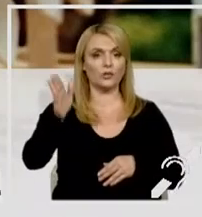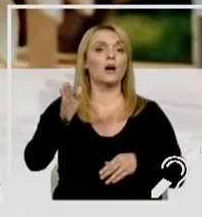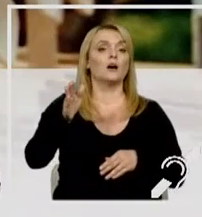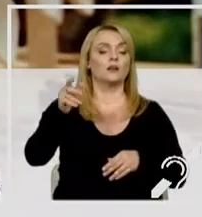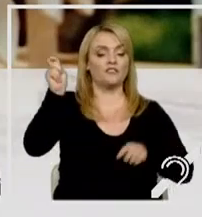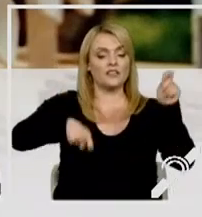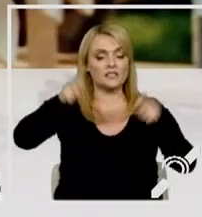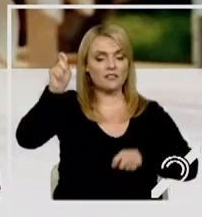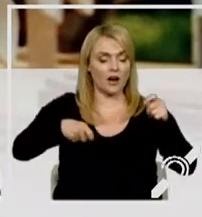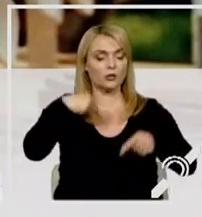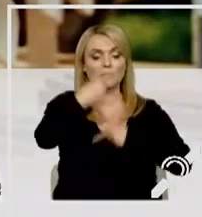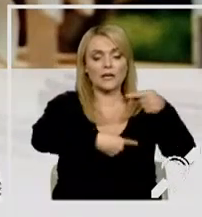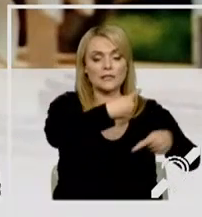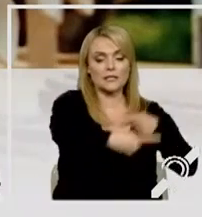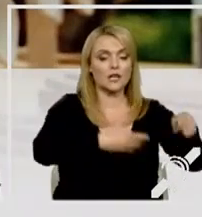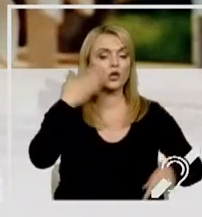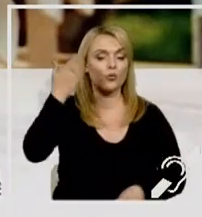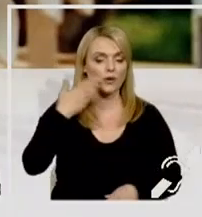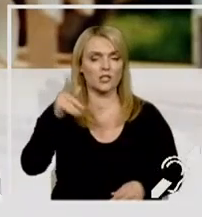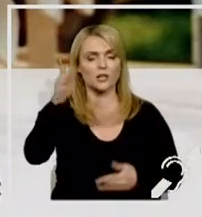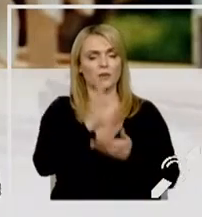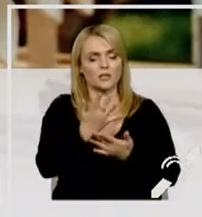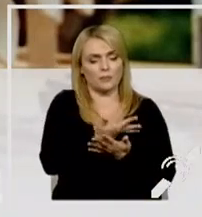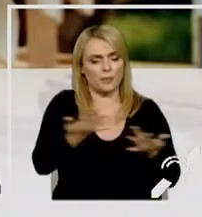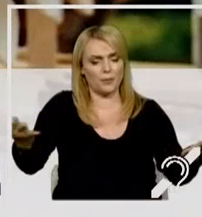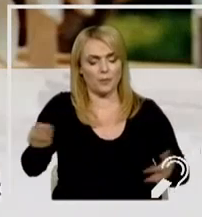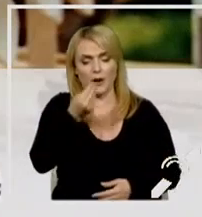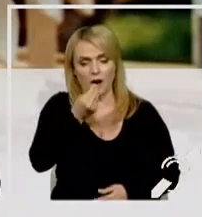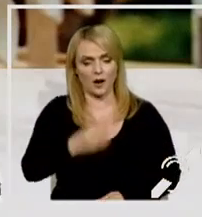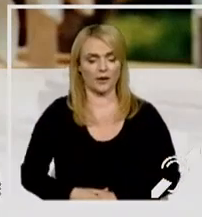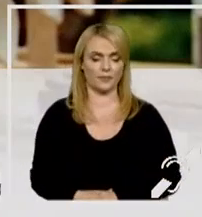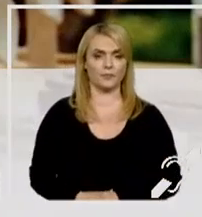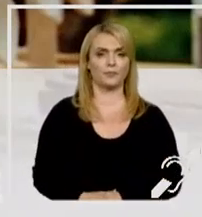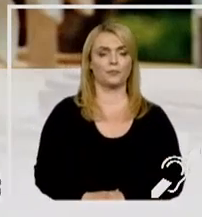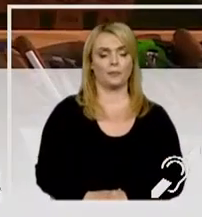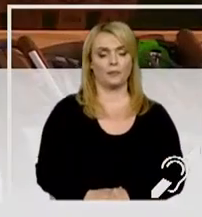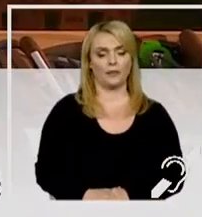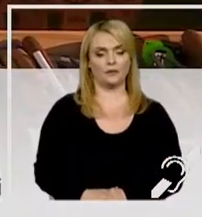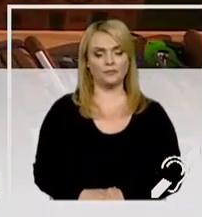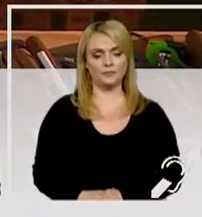concerte în aer liber, expoziții, mâncăruri alese și pot discuta cu meșterii populari.